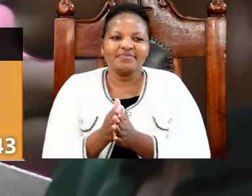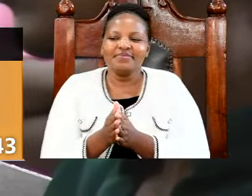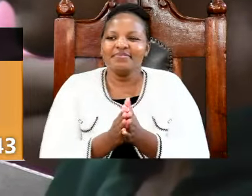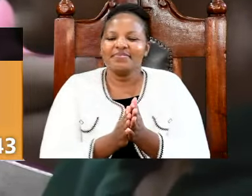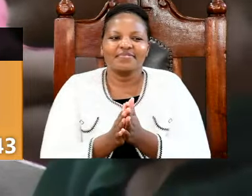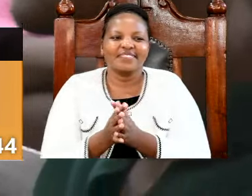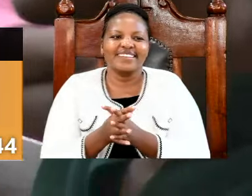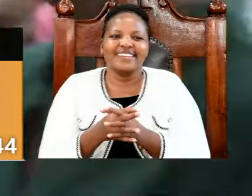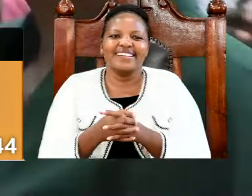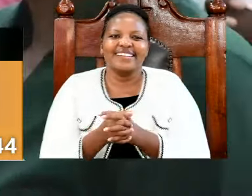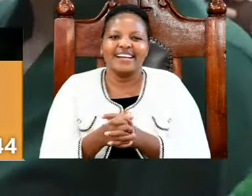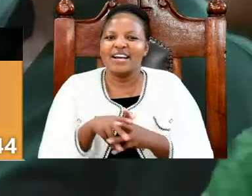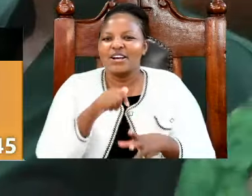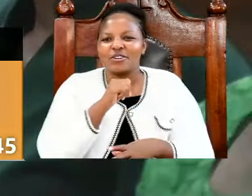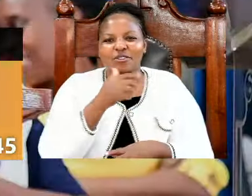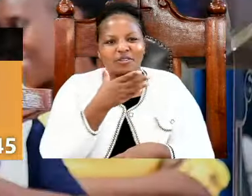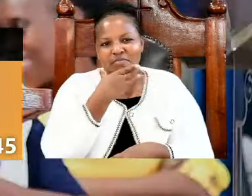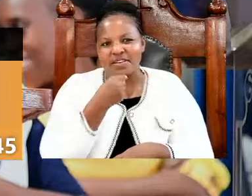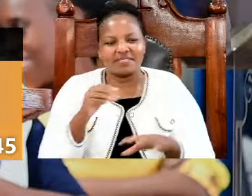pia.